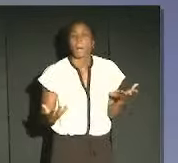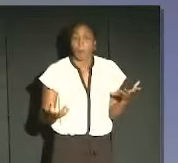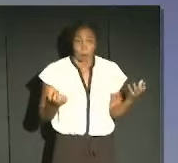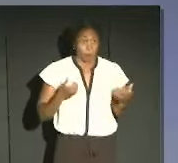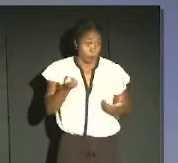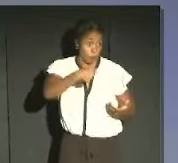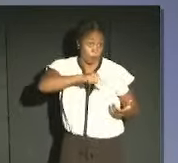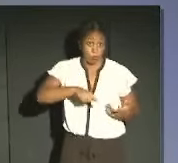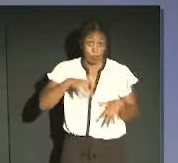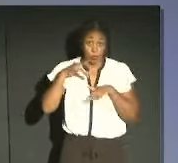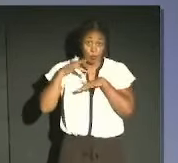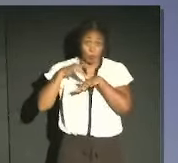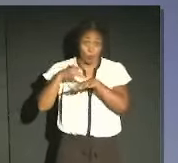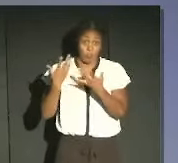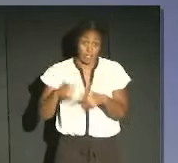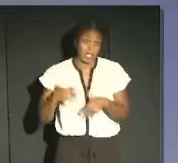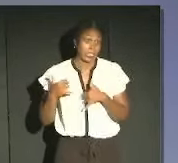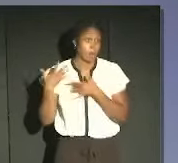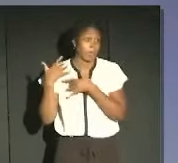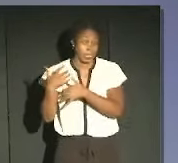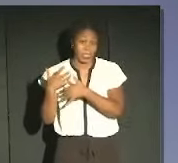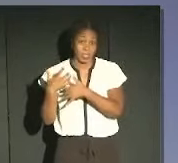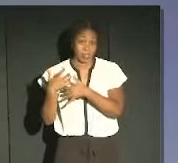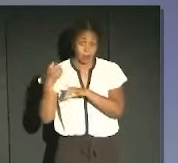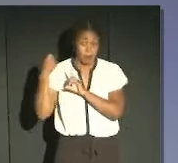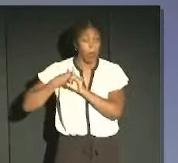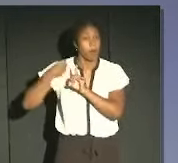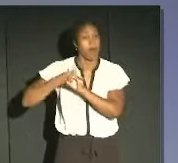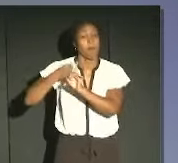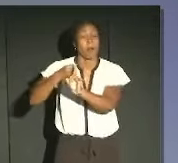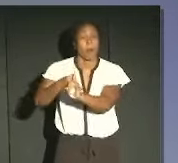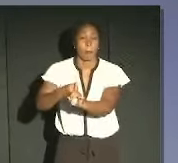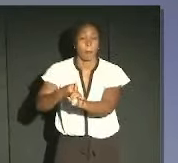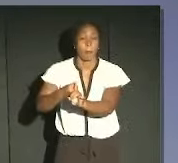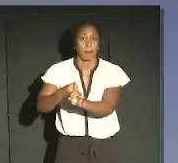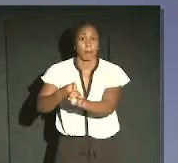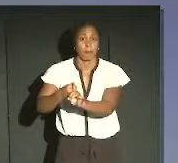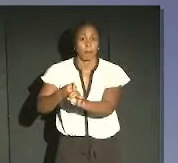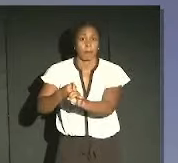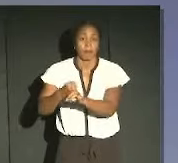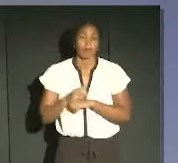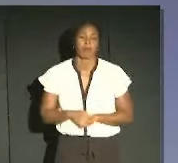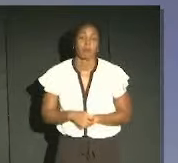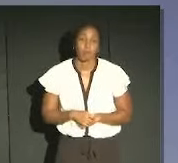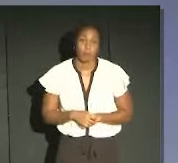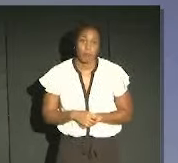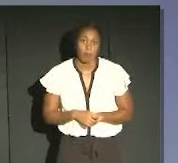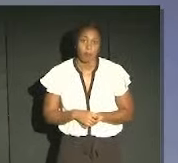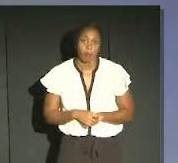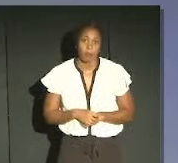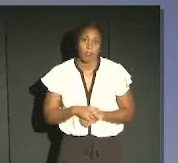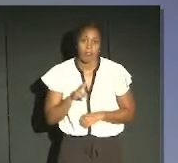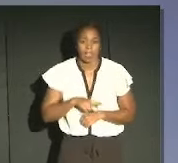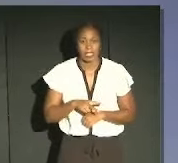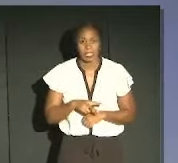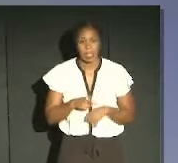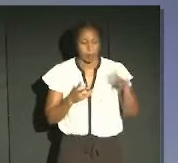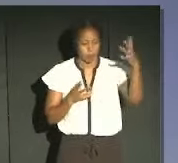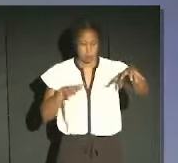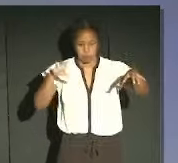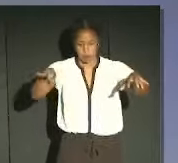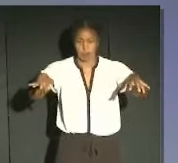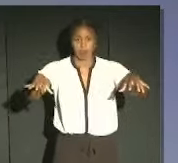nombreuses reprises en Martinique ça a été dit un peu avant moi face à nous nous avons deux blocs